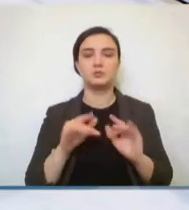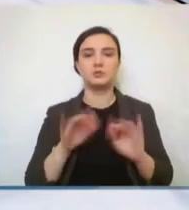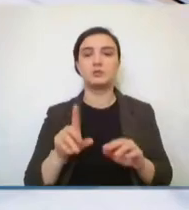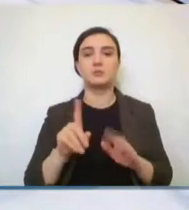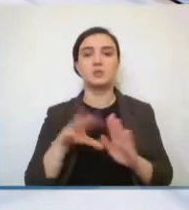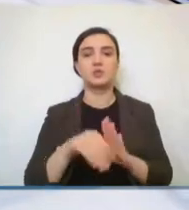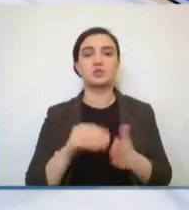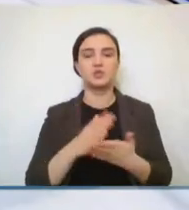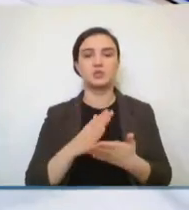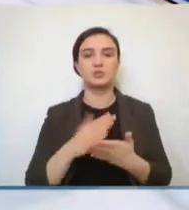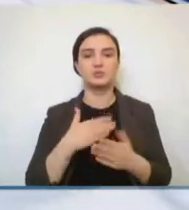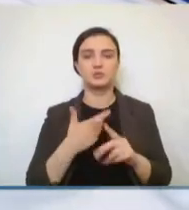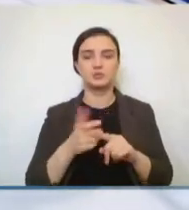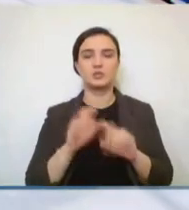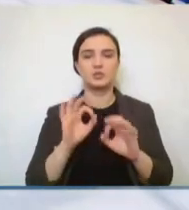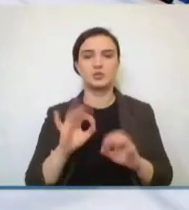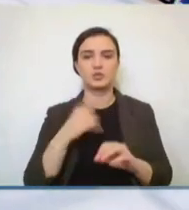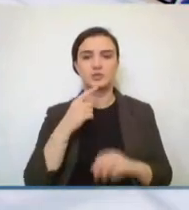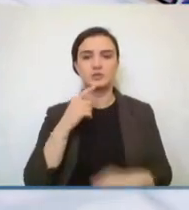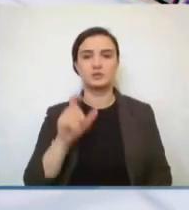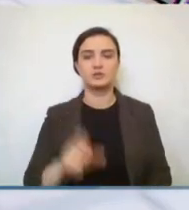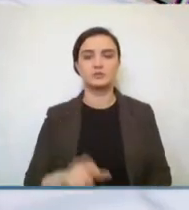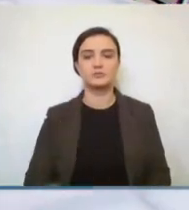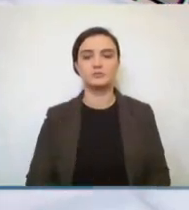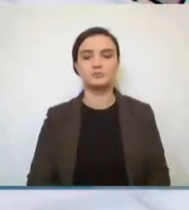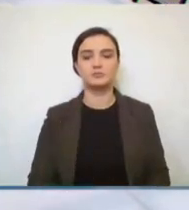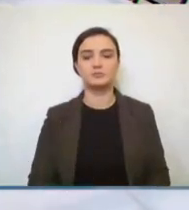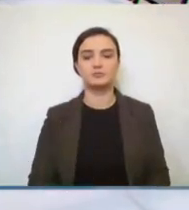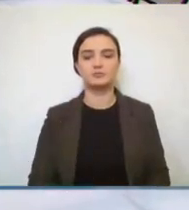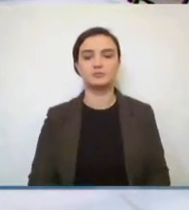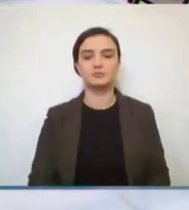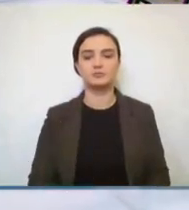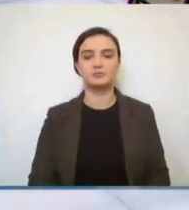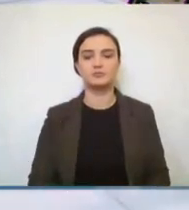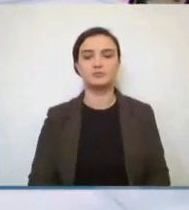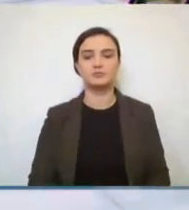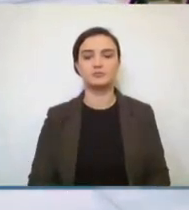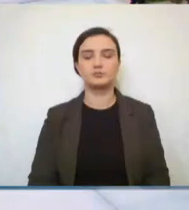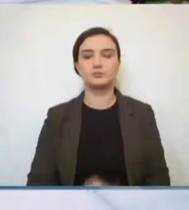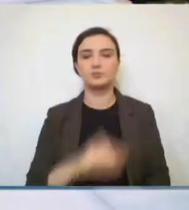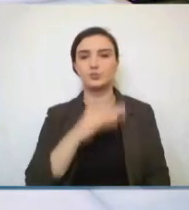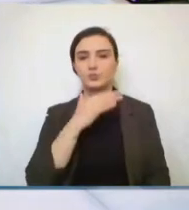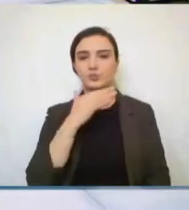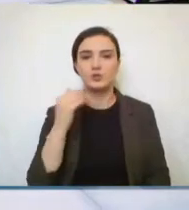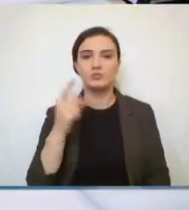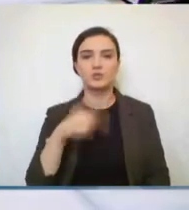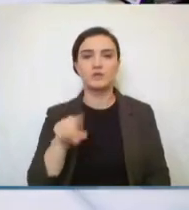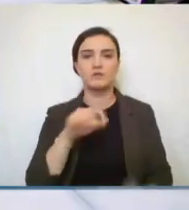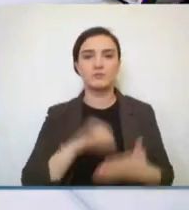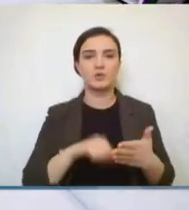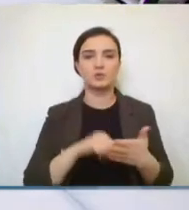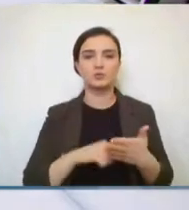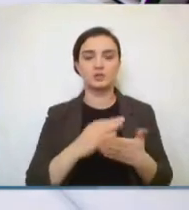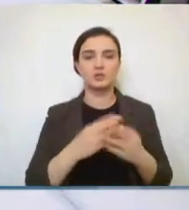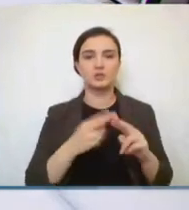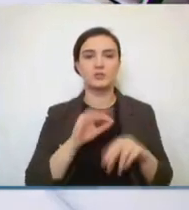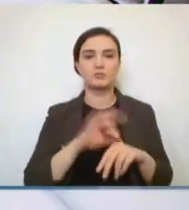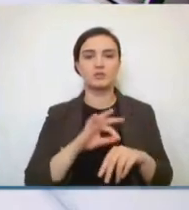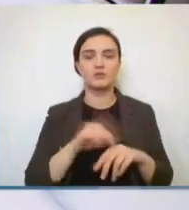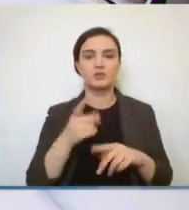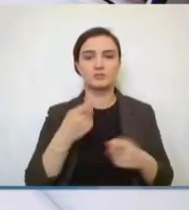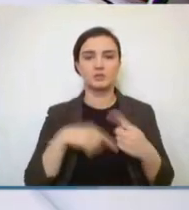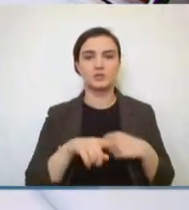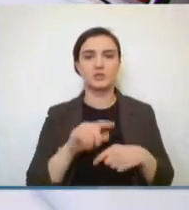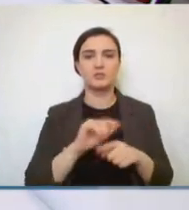სწორად აღნიშნეთ, რომ უამრავი ფაქტორი არის ამ დაავადების გამოწვევი. არა მარტო ვირუსული, მათ